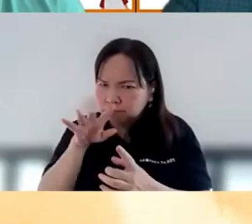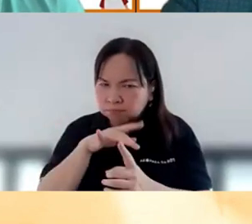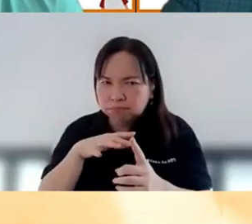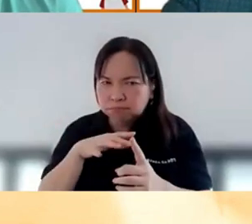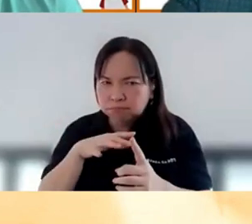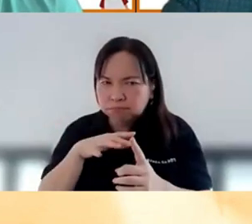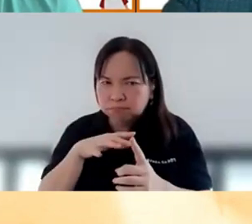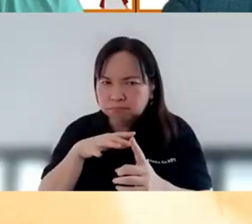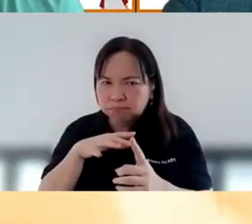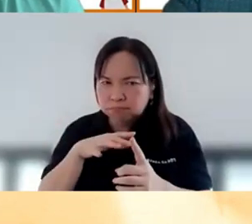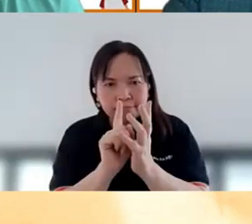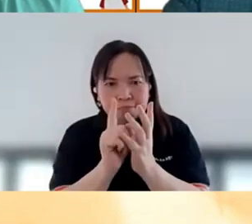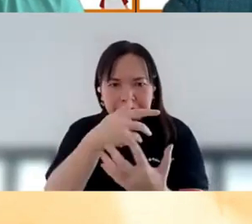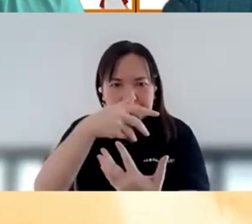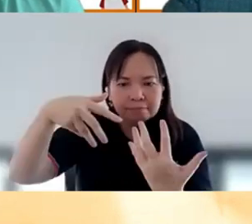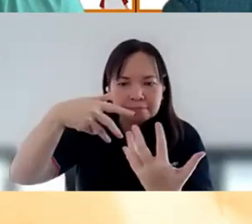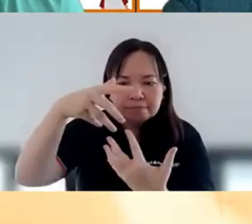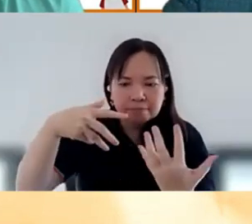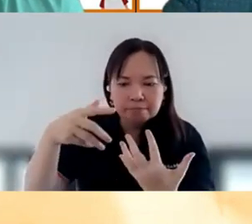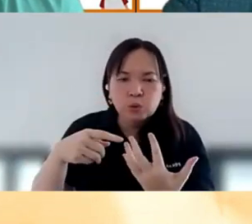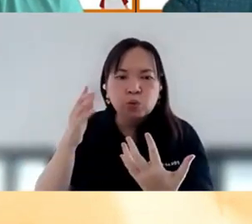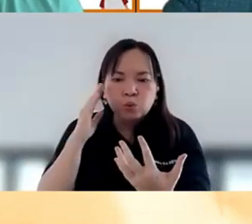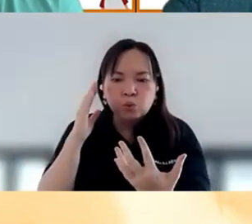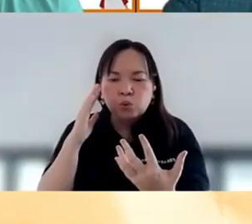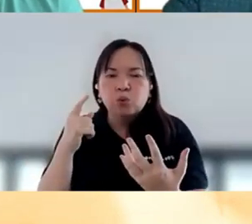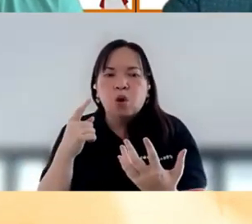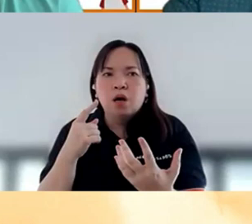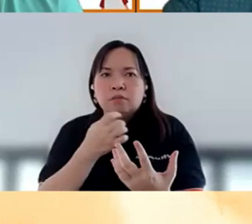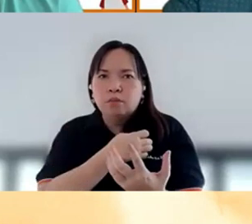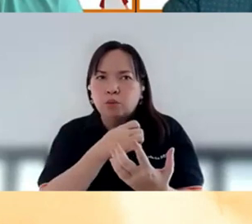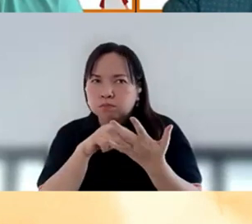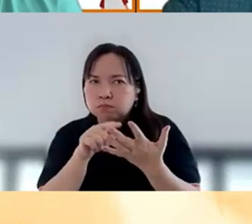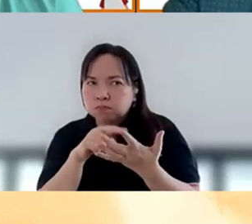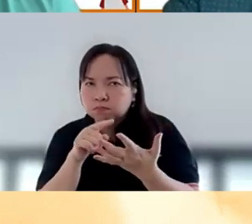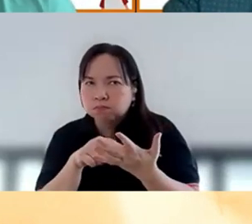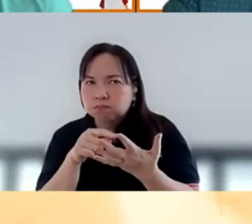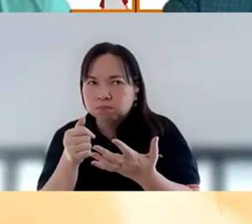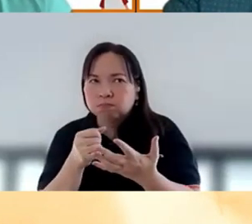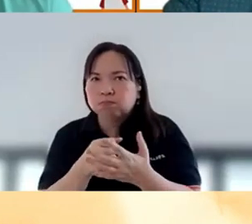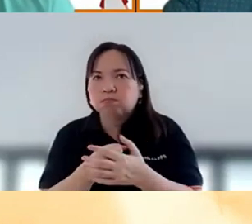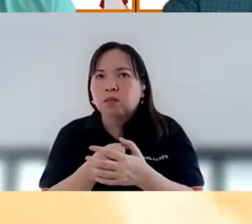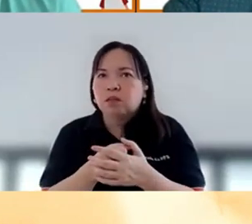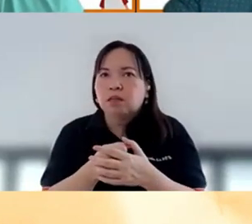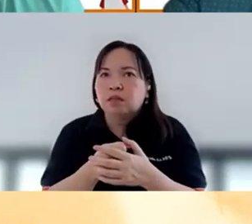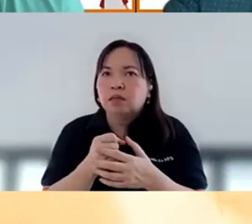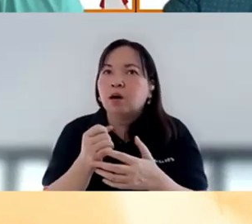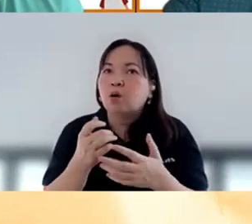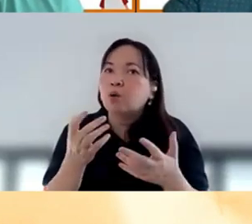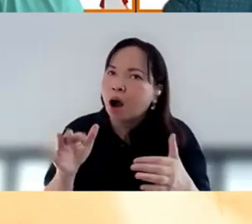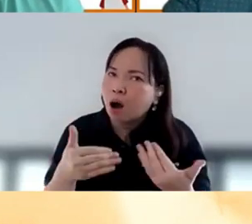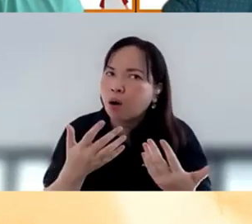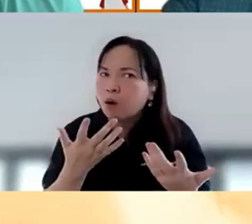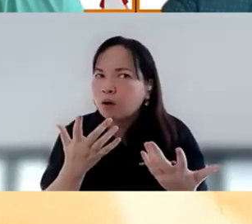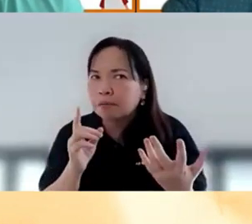makakaalam ng emotional check. Ikaw yung nag-check ng kanilang emotion, yung kanilang